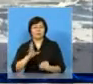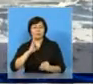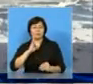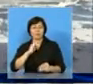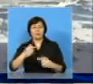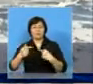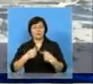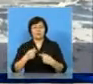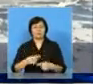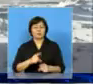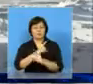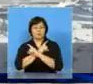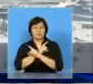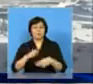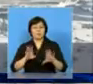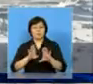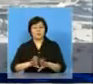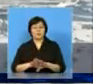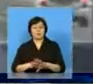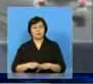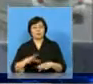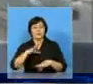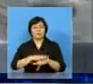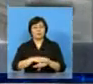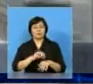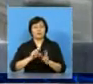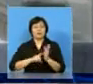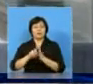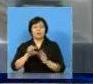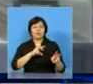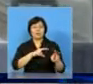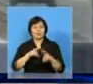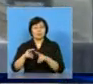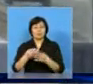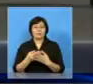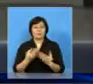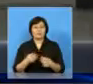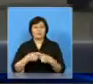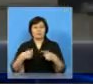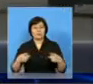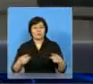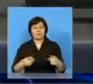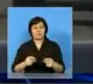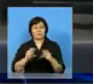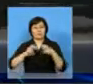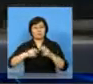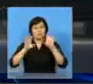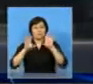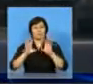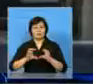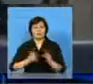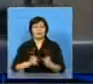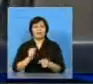полученных травм скончалась на месте. По данному факту начато расследование. Отметим, самым распространенным нарушением правил